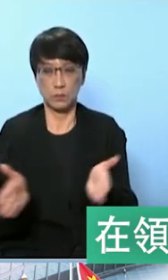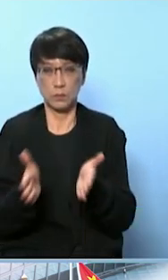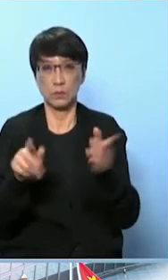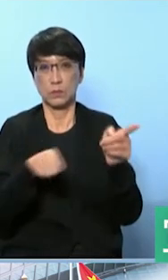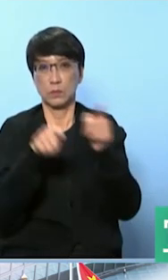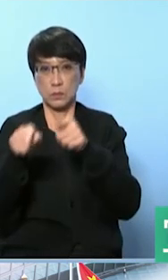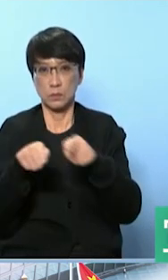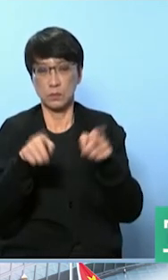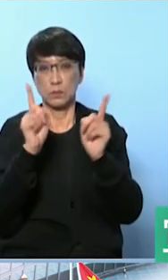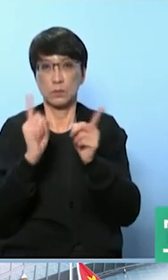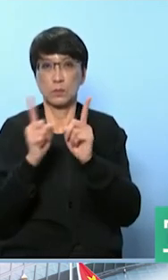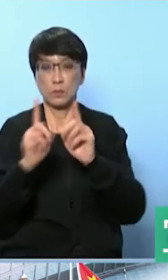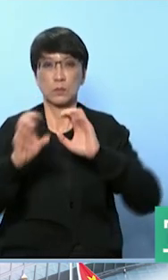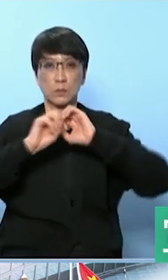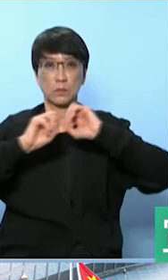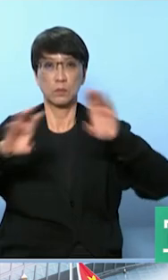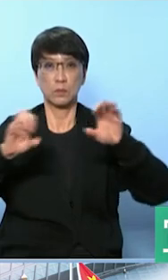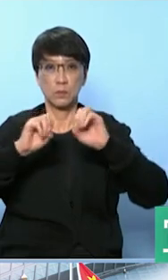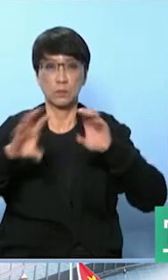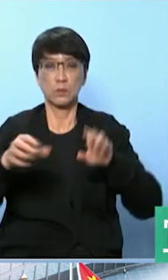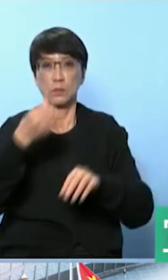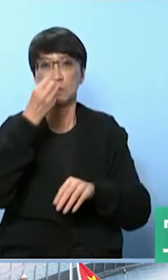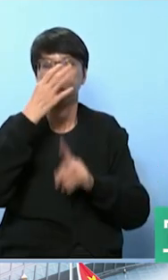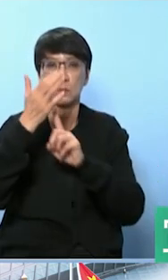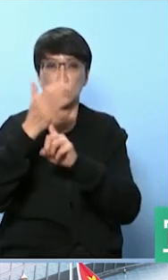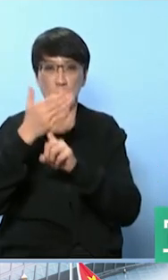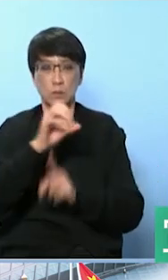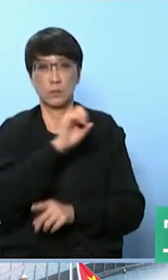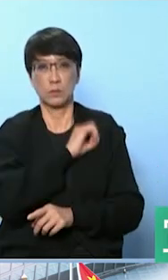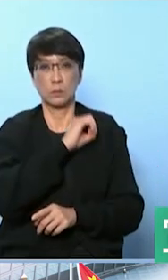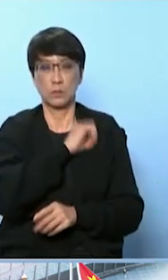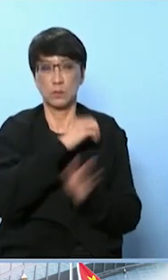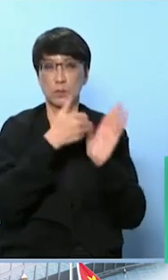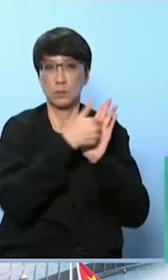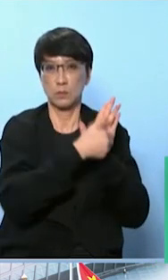短片是宣傳區旗、區徽及兩者的圖